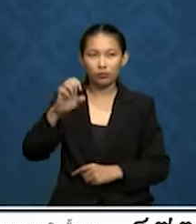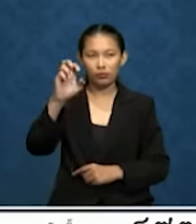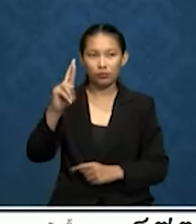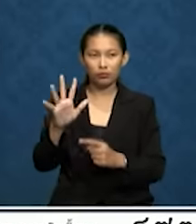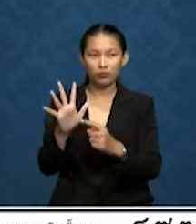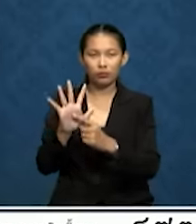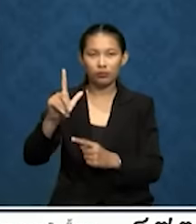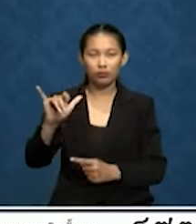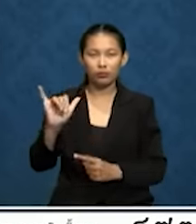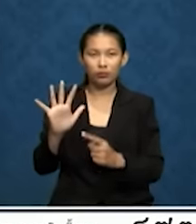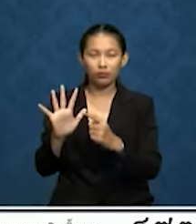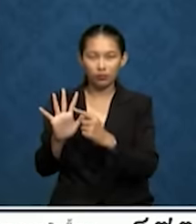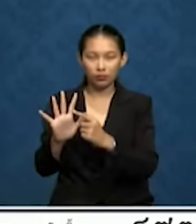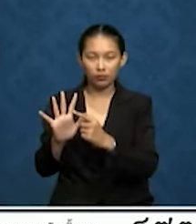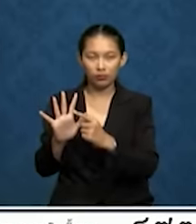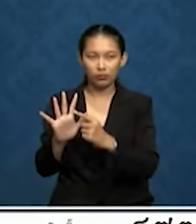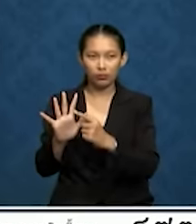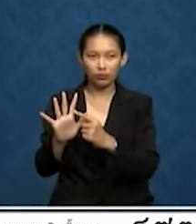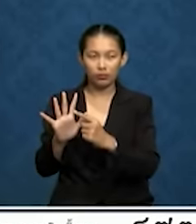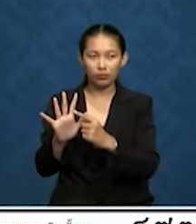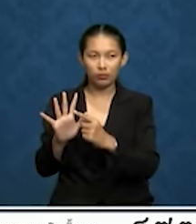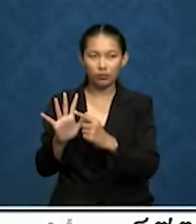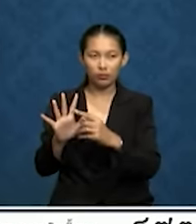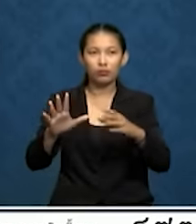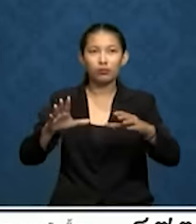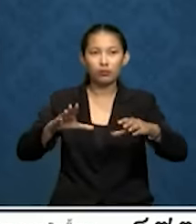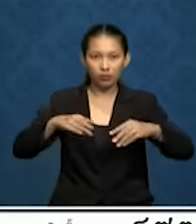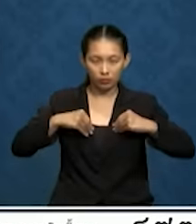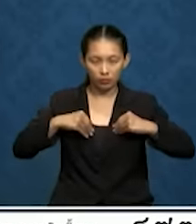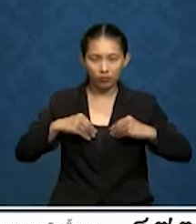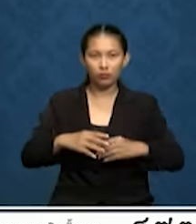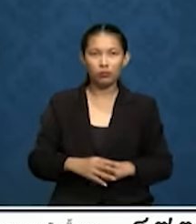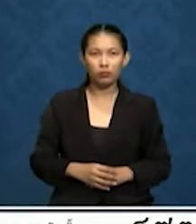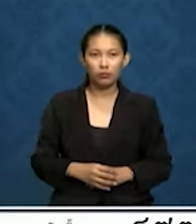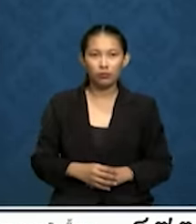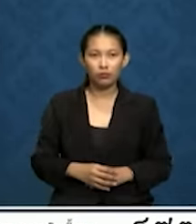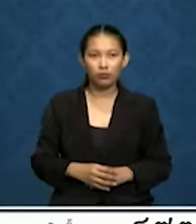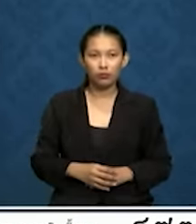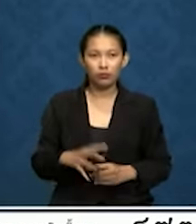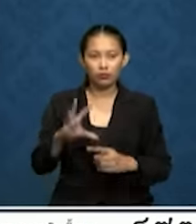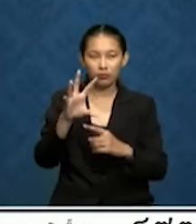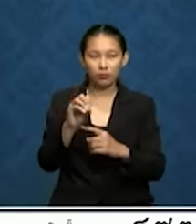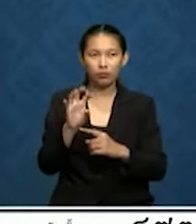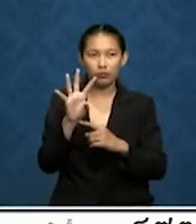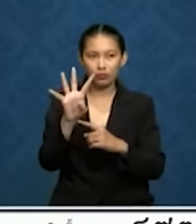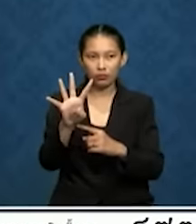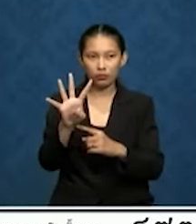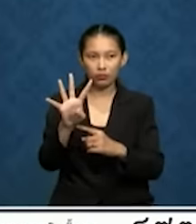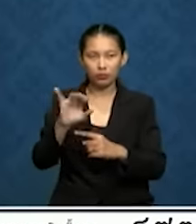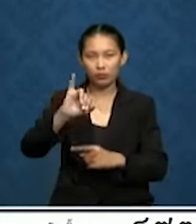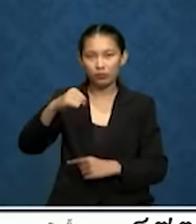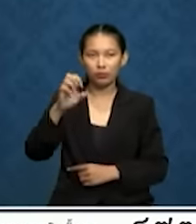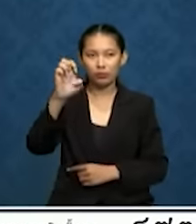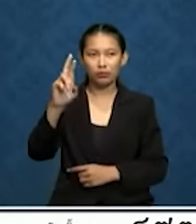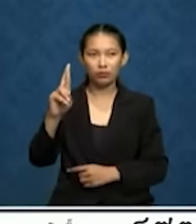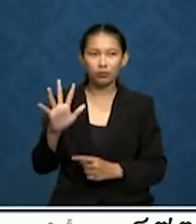ชยาสัพพโส จิรัชยาสัพพโสเห็นชอบค่ะ 54นายจิรัต